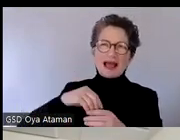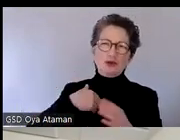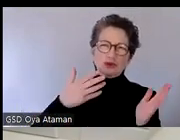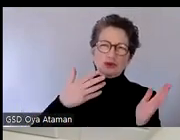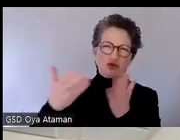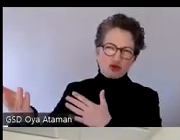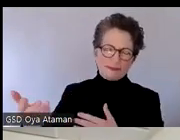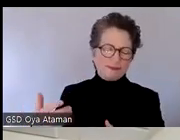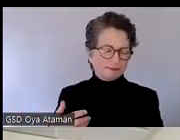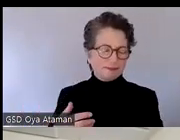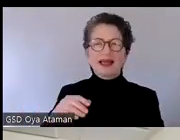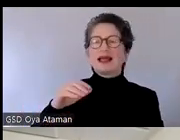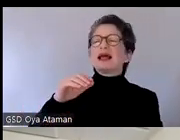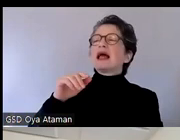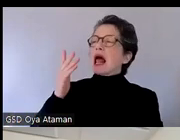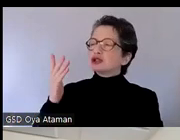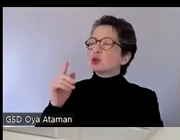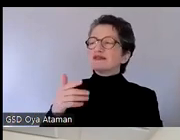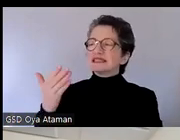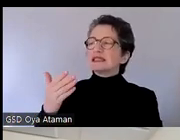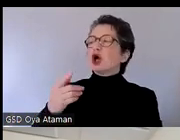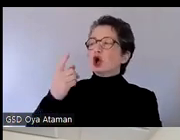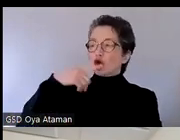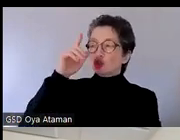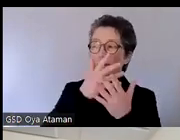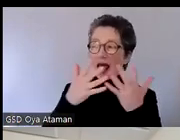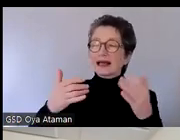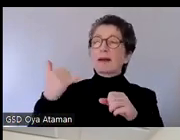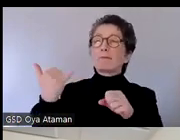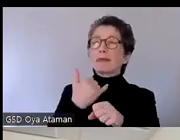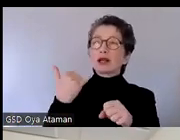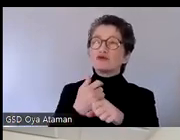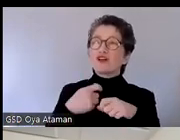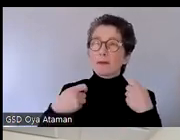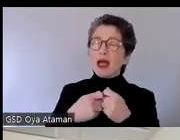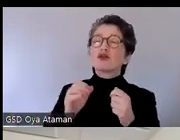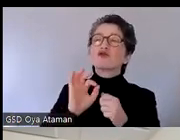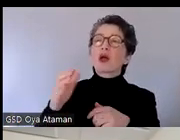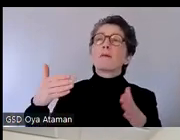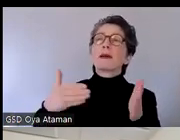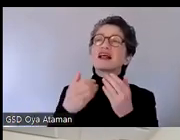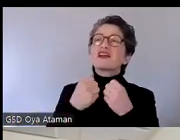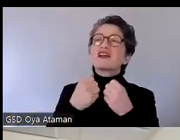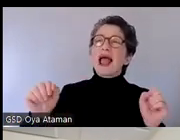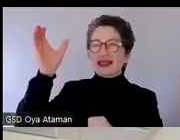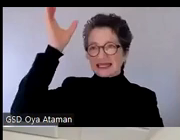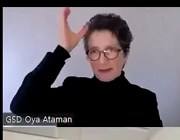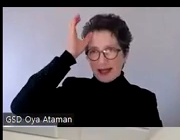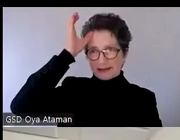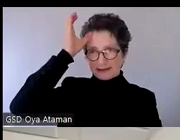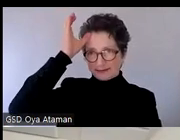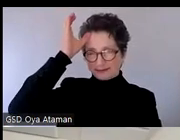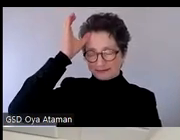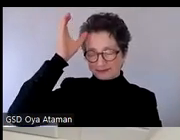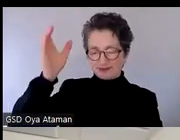kurz. IAAP Dach ist der deutschsprachige Berufsverband der Barrierefreiheitsexpertinnen und Experten.